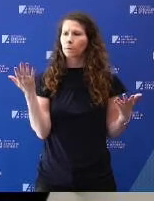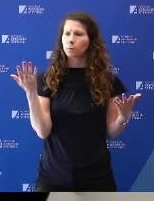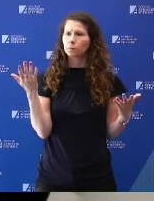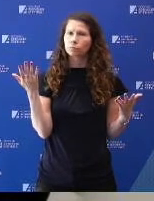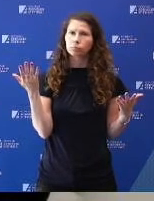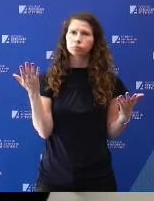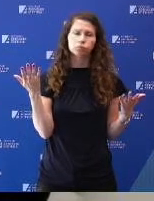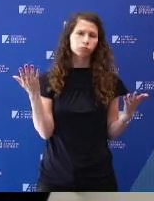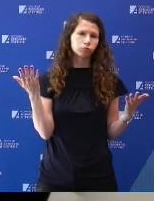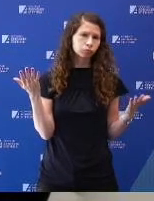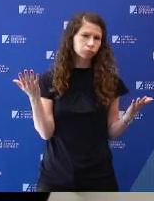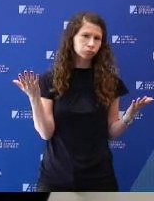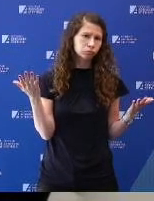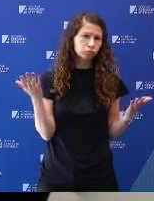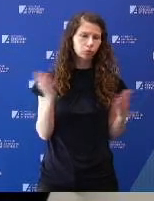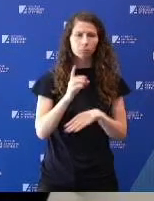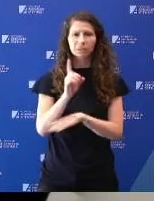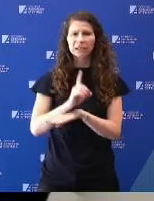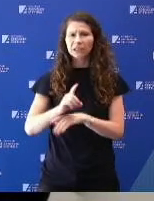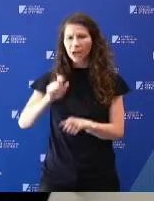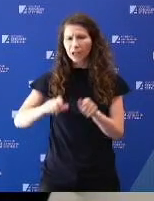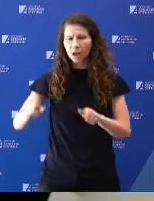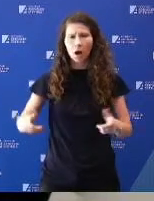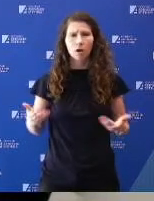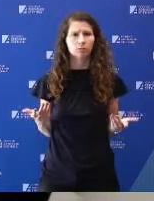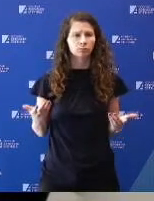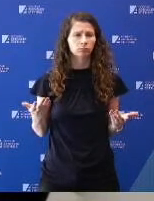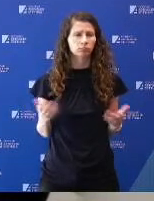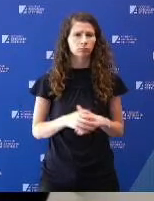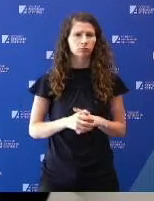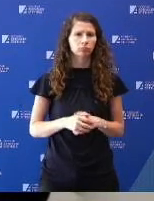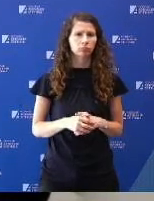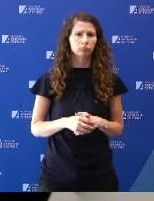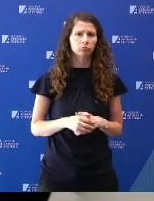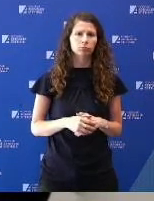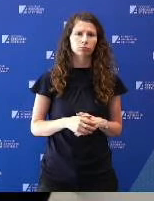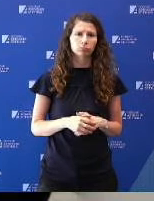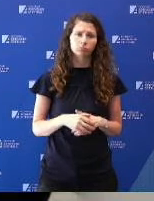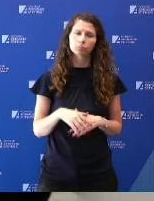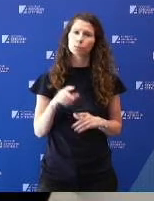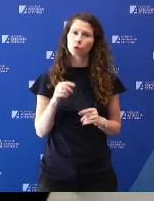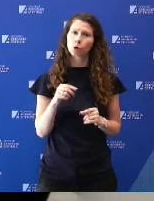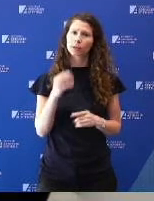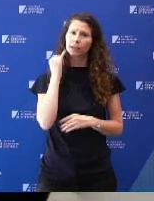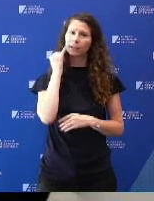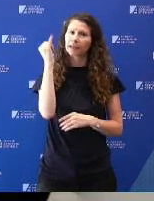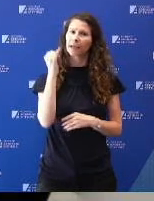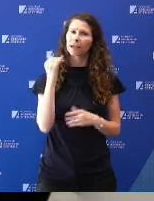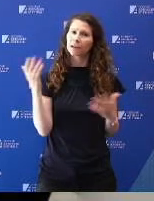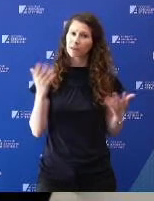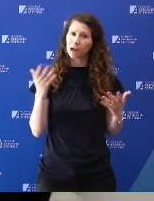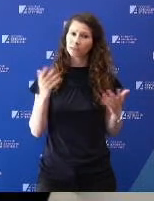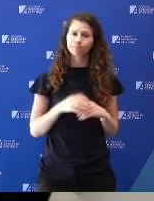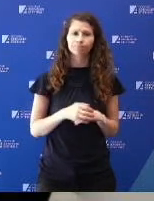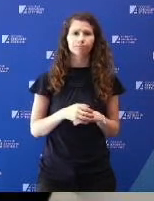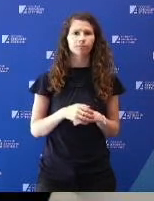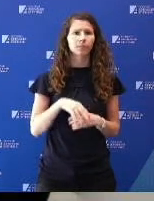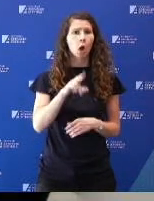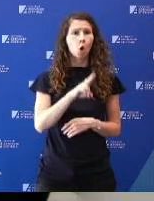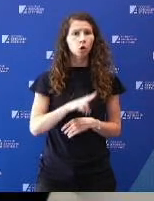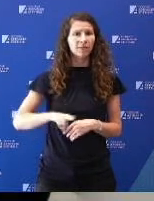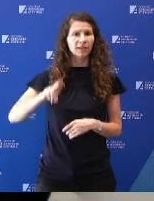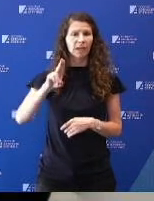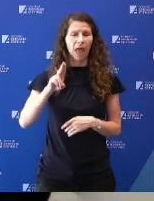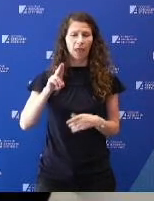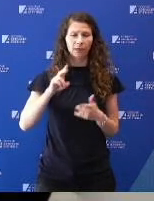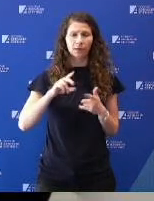Designer. Die Idee ist, dass Universitäten und Unternehmen